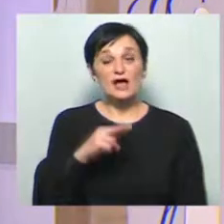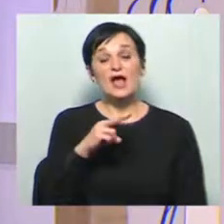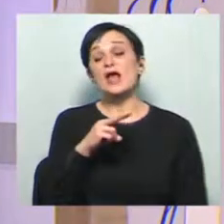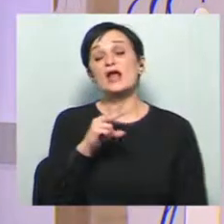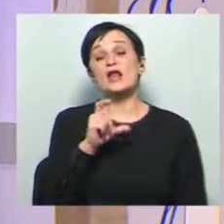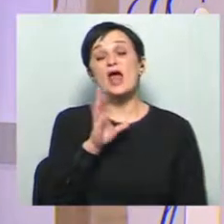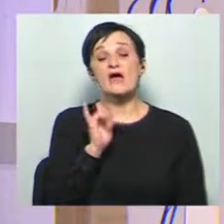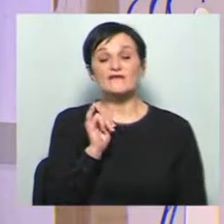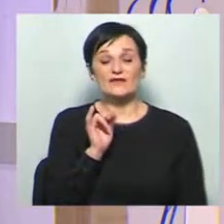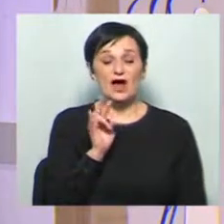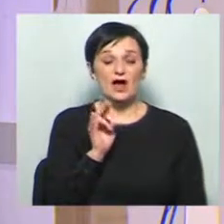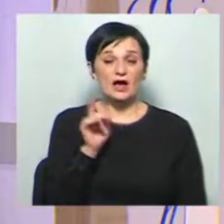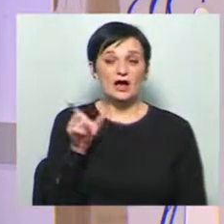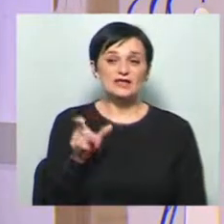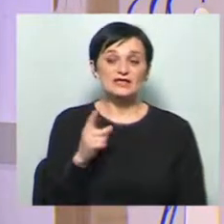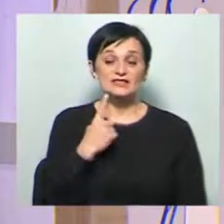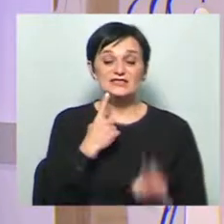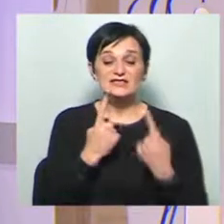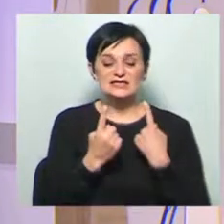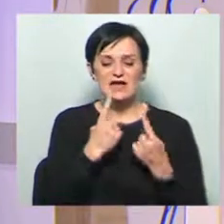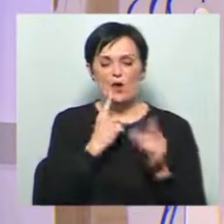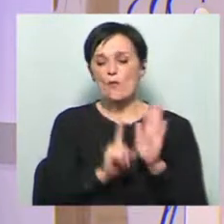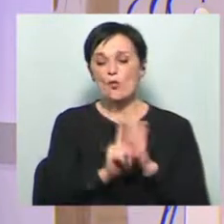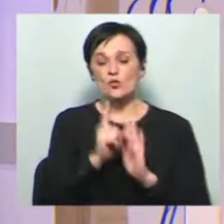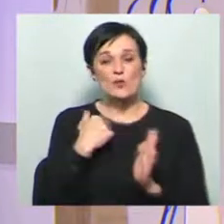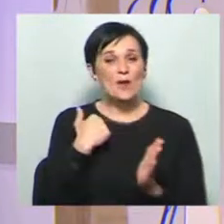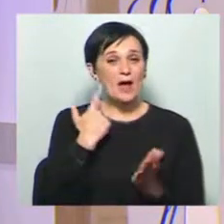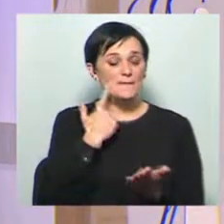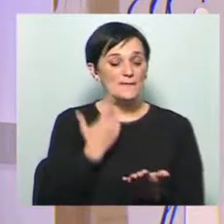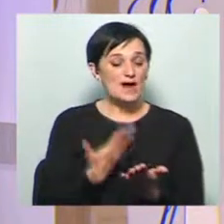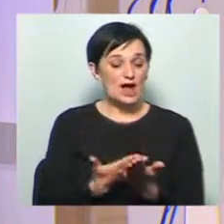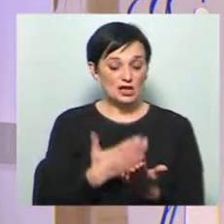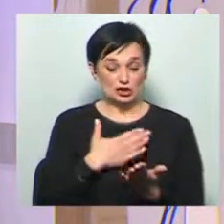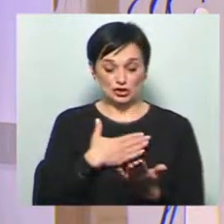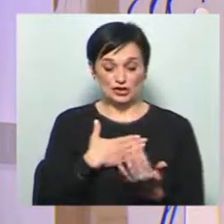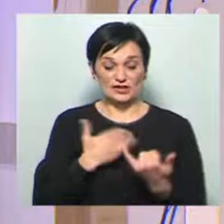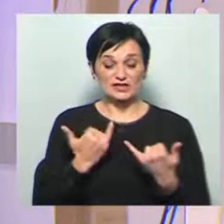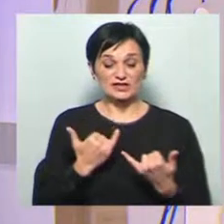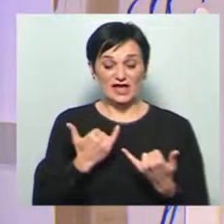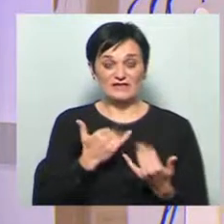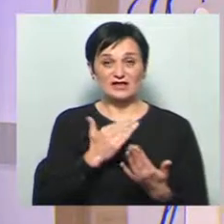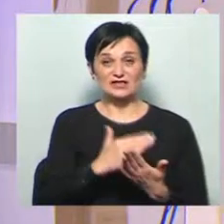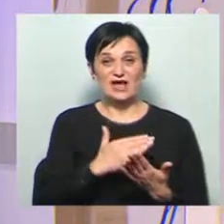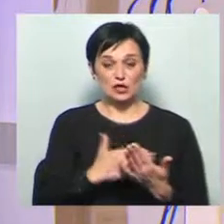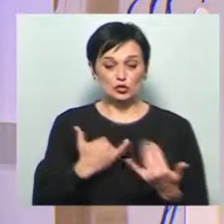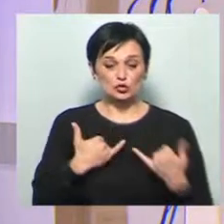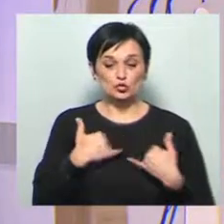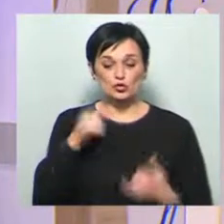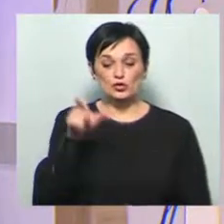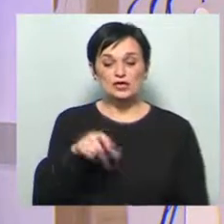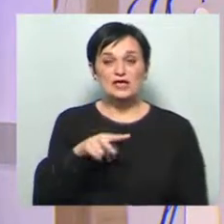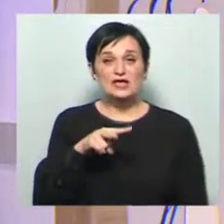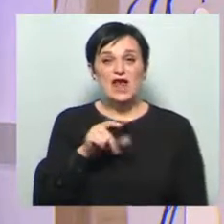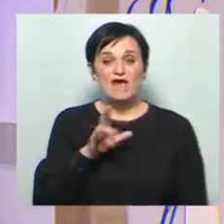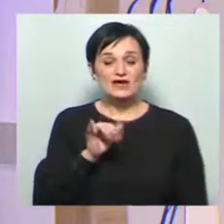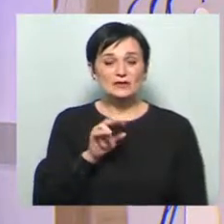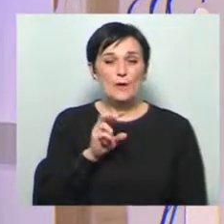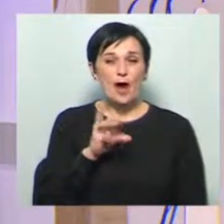ლევანმა საუბრის დასაწყისში მემხედველობაში მყავს ჩვენი დღევანდელი გადაცემის სტუმარი ბატონი ლევან